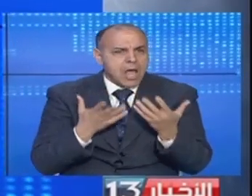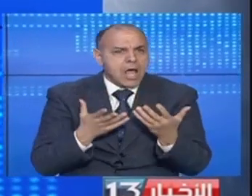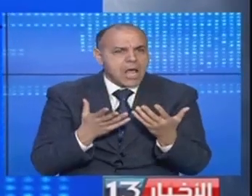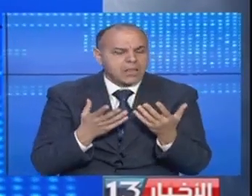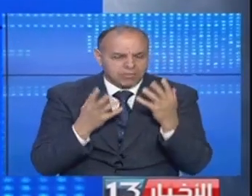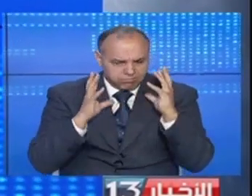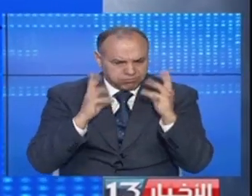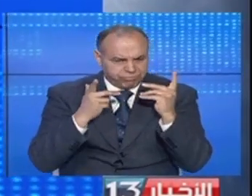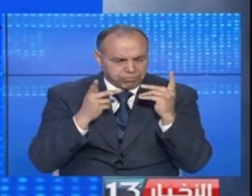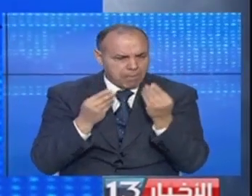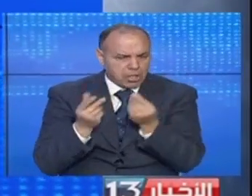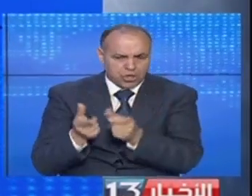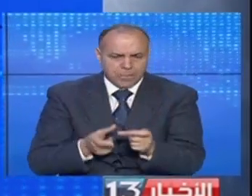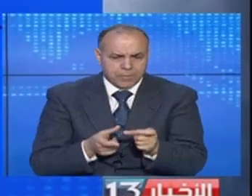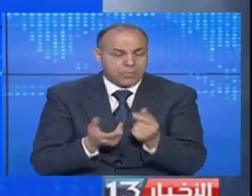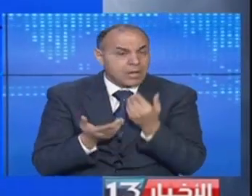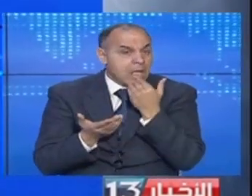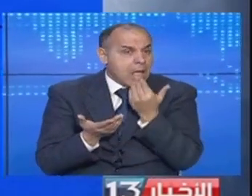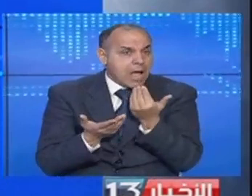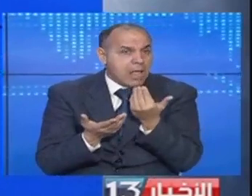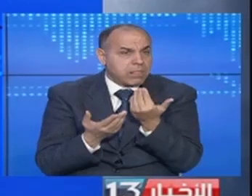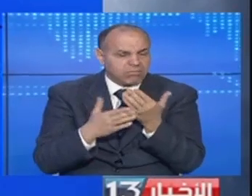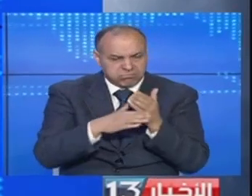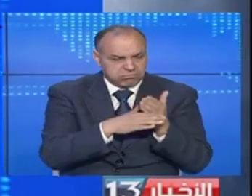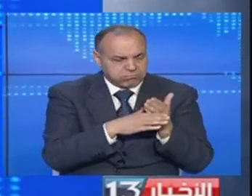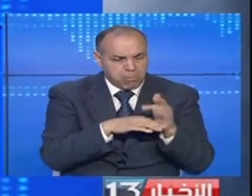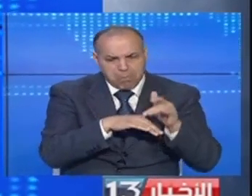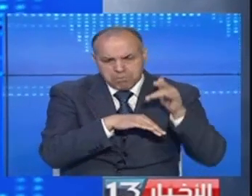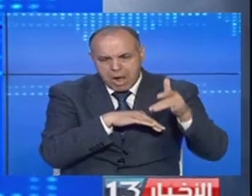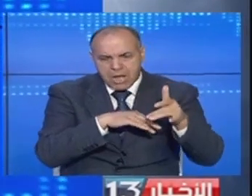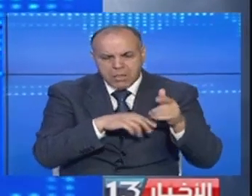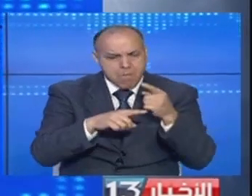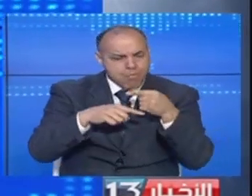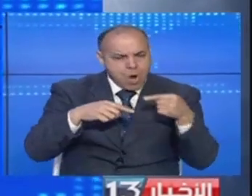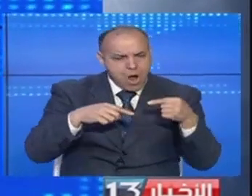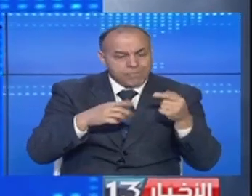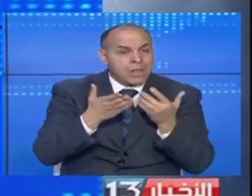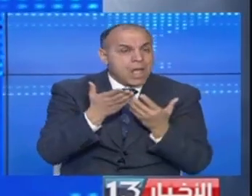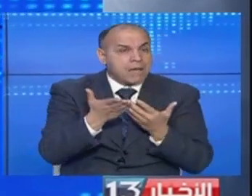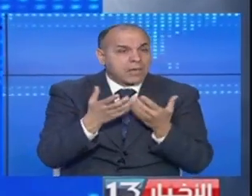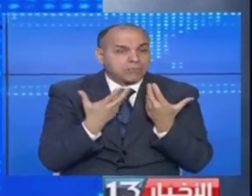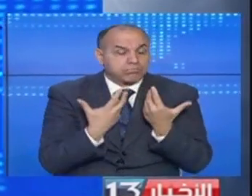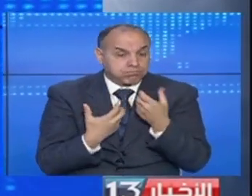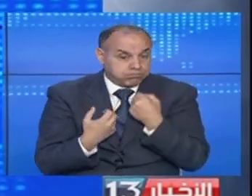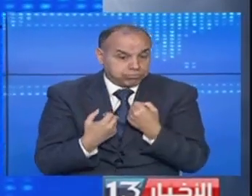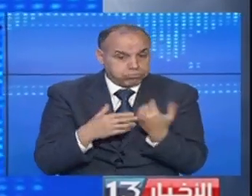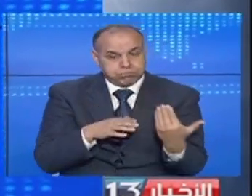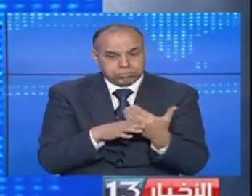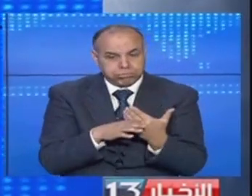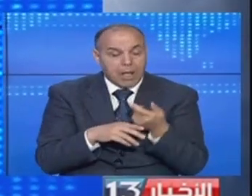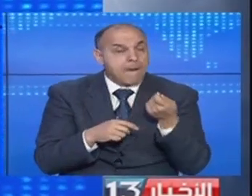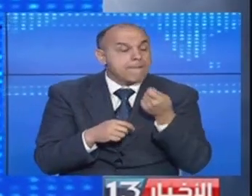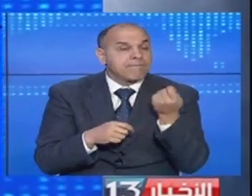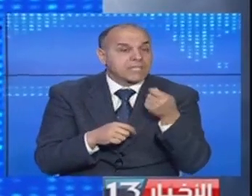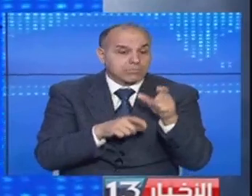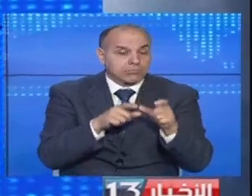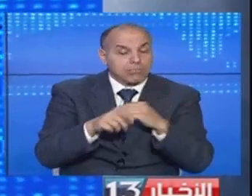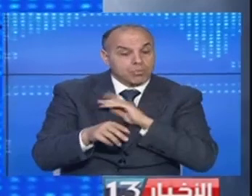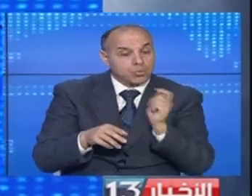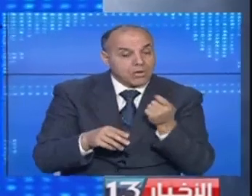ازعاج للكثيرين حتى ان عواقب ما قد ينجم عنها اصبح يستلزم تدخل لمختلف الاطراف